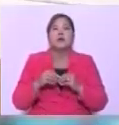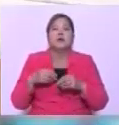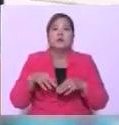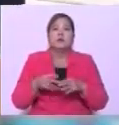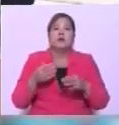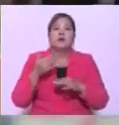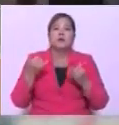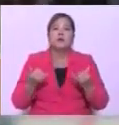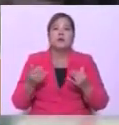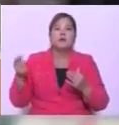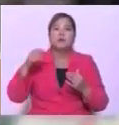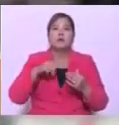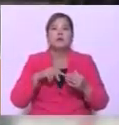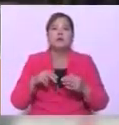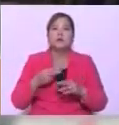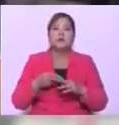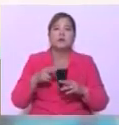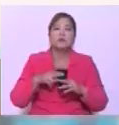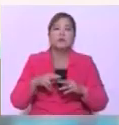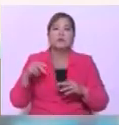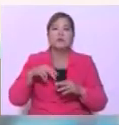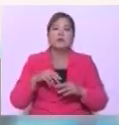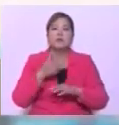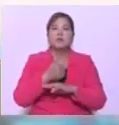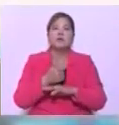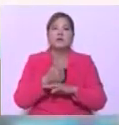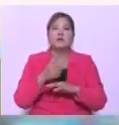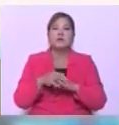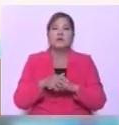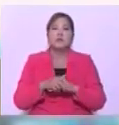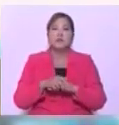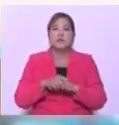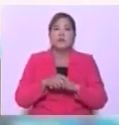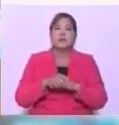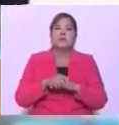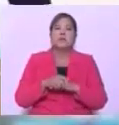очередь из желающих проголосовать. Ждать пришлось и главе государства.